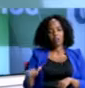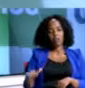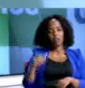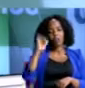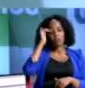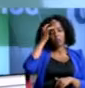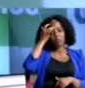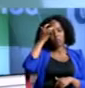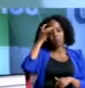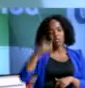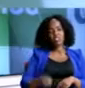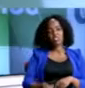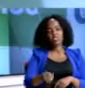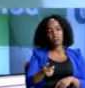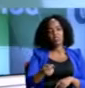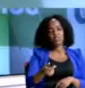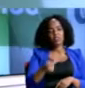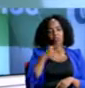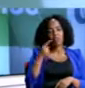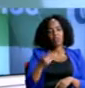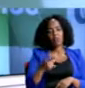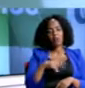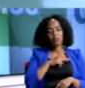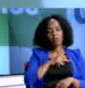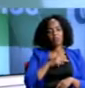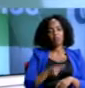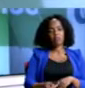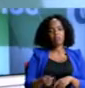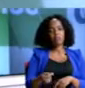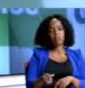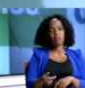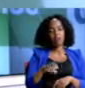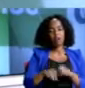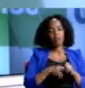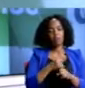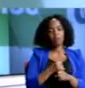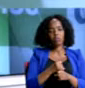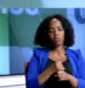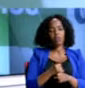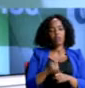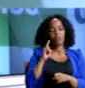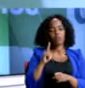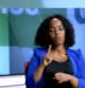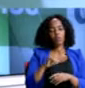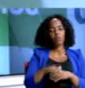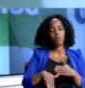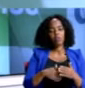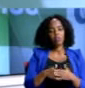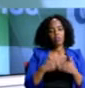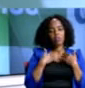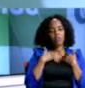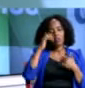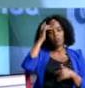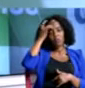dufkuni safisa da bayi amallisa sadda hallisa sadda adunya roto ko walinga jira kana diben kun dibe